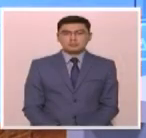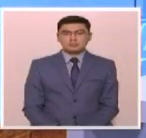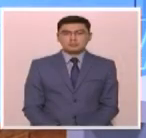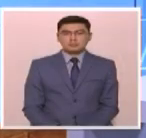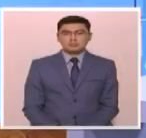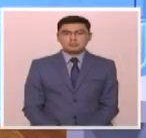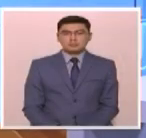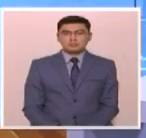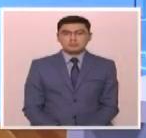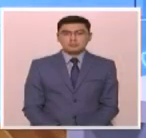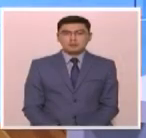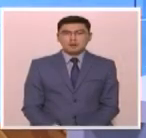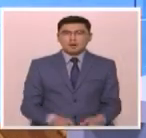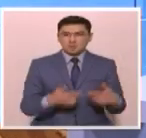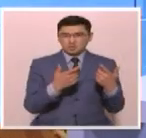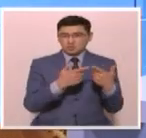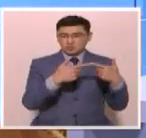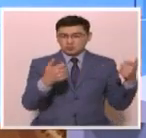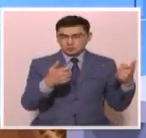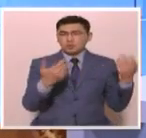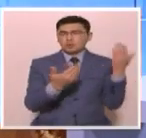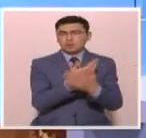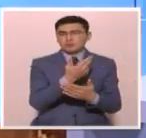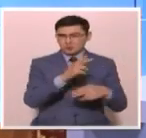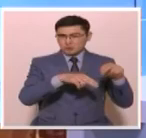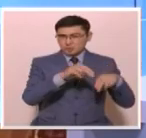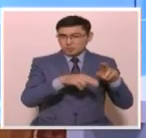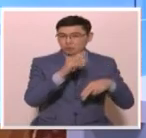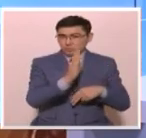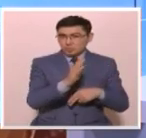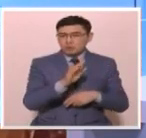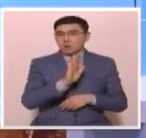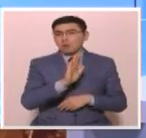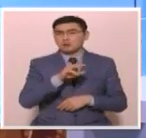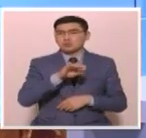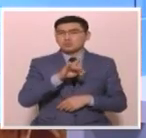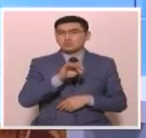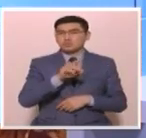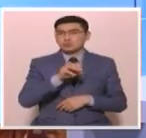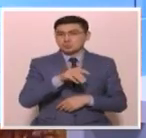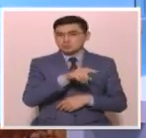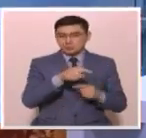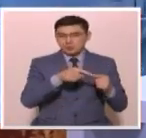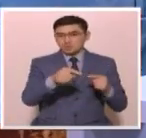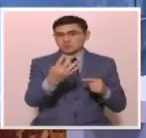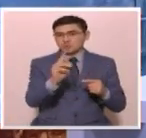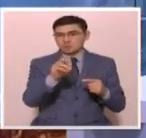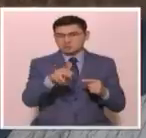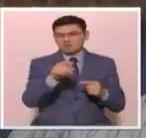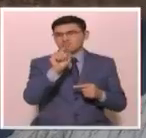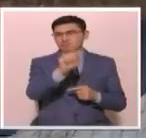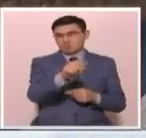Божыра шатқалында қонағы кешені салынатын болды, бірақ туристік нысан шатқалдан 4 шақырым қашықтықта